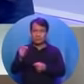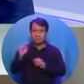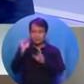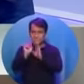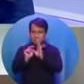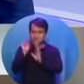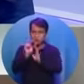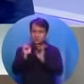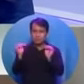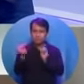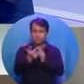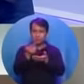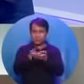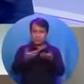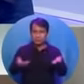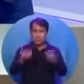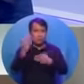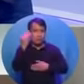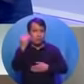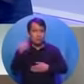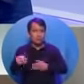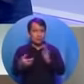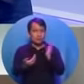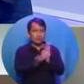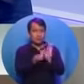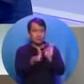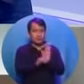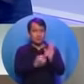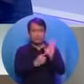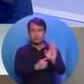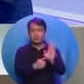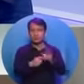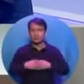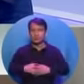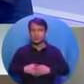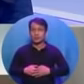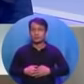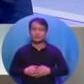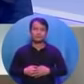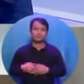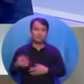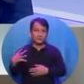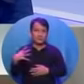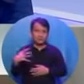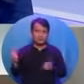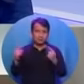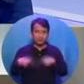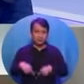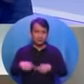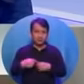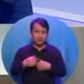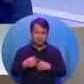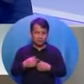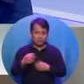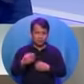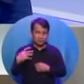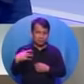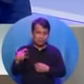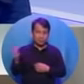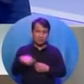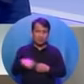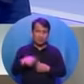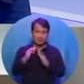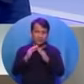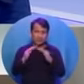Tama lang yung binibidyo lahat ng pangyayari. Kasi yan ang maging testigo. Ay, kailan? Eh, hintayin ko na lang po siya dito sa bahay.